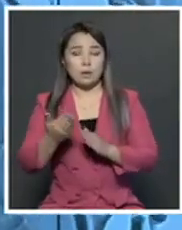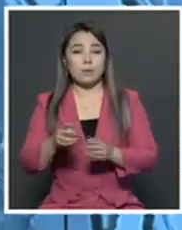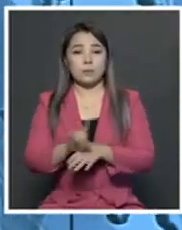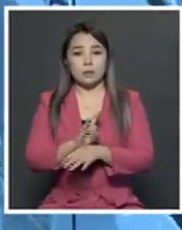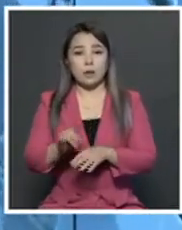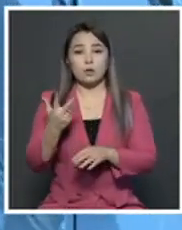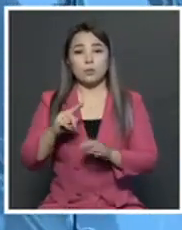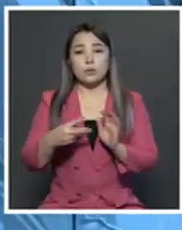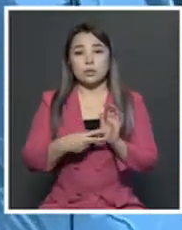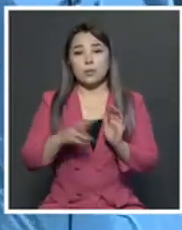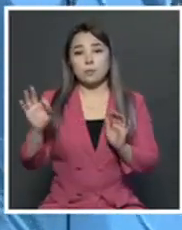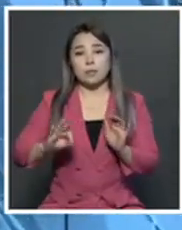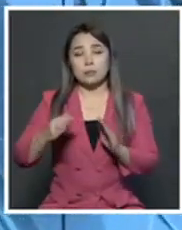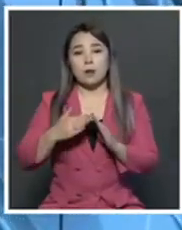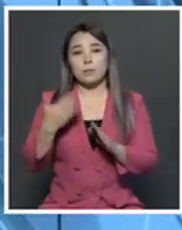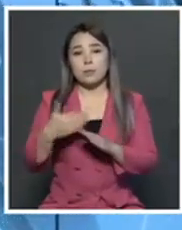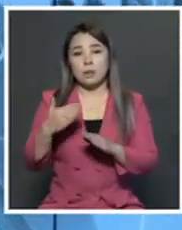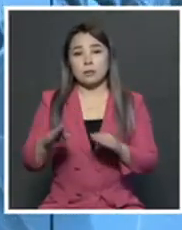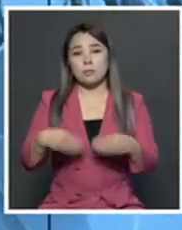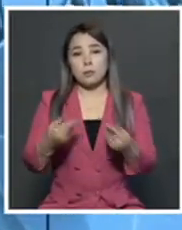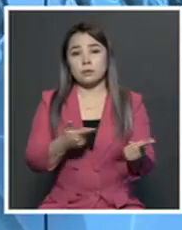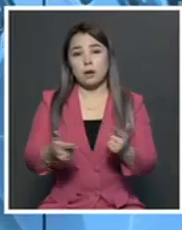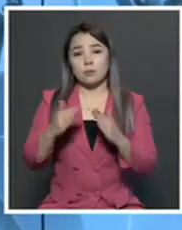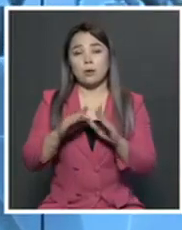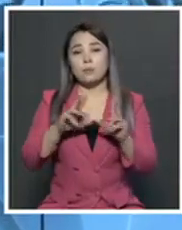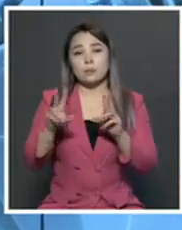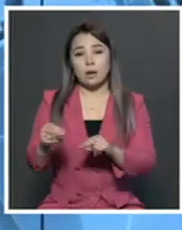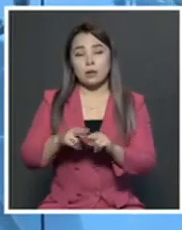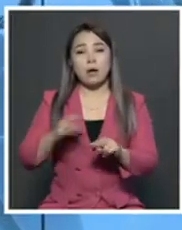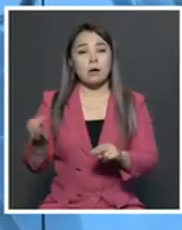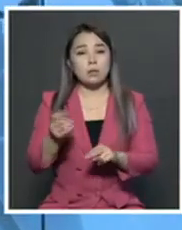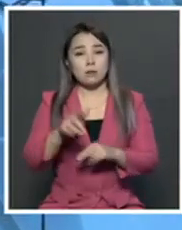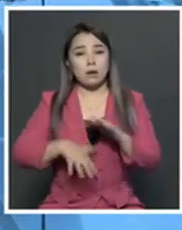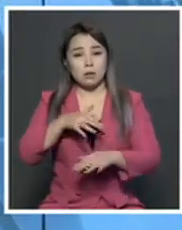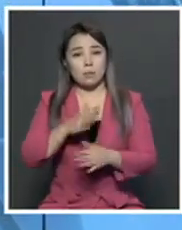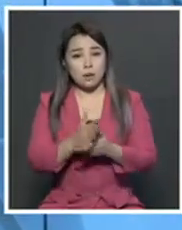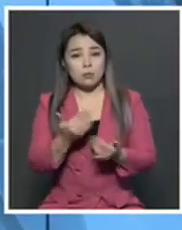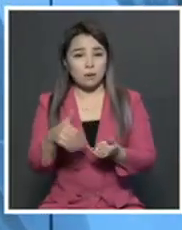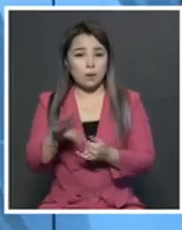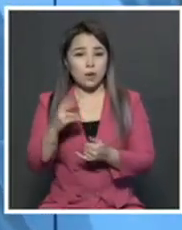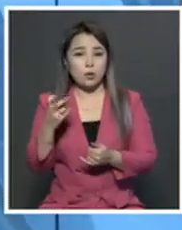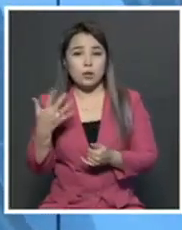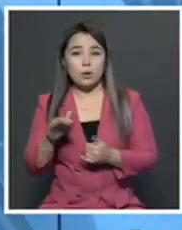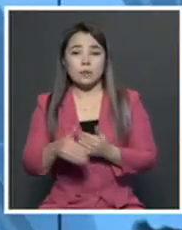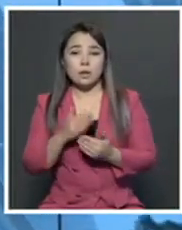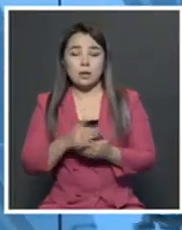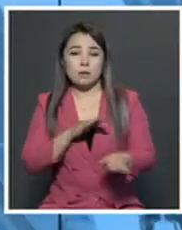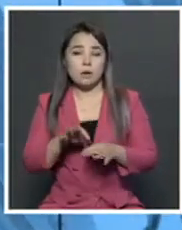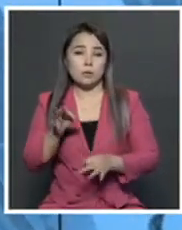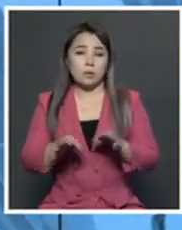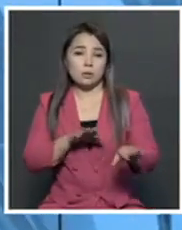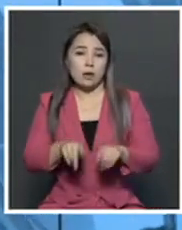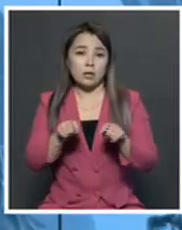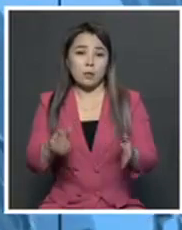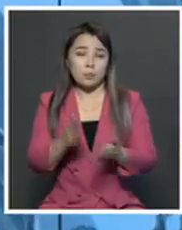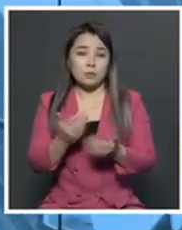жамылып, 3.7%-пен ипотекалық несие рәсімдеп баспана аласыз деп тұрғындарды қызықтырған. Алаяқтарға қатысты биыл 250-ден астам іс қозғалды. Соңғы